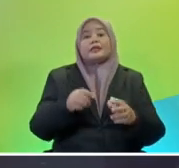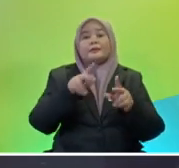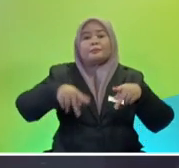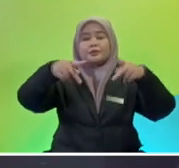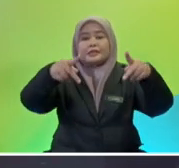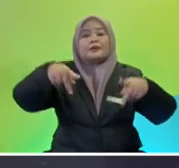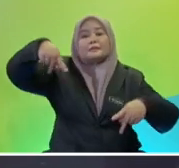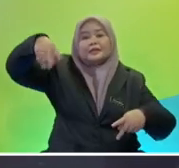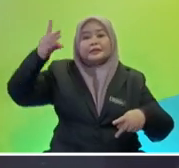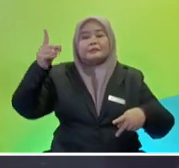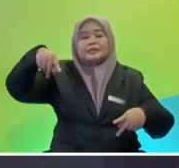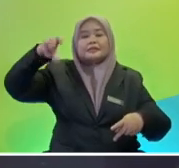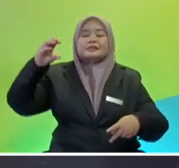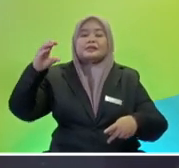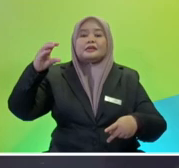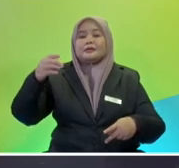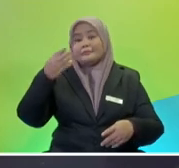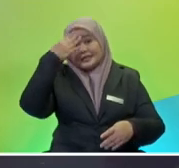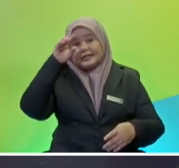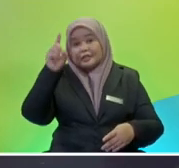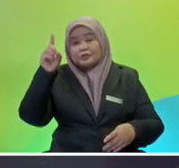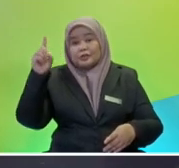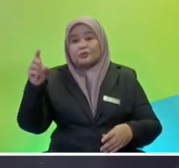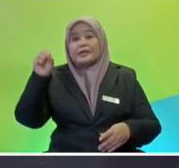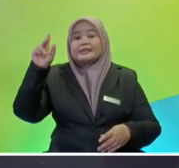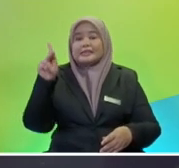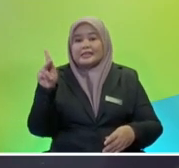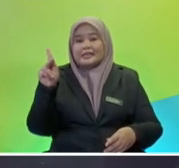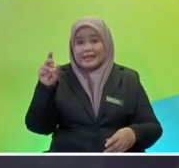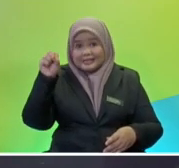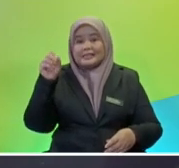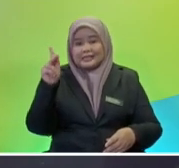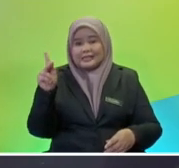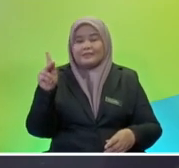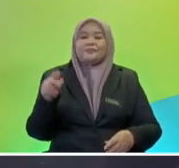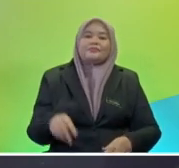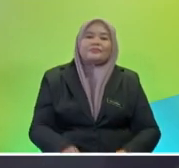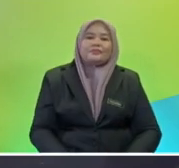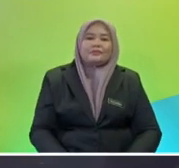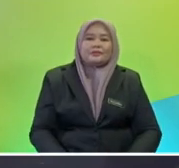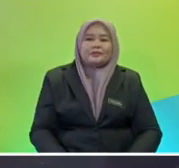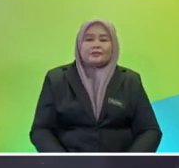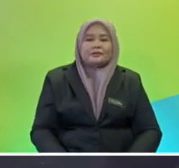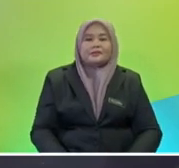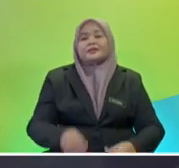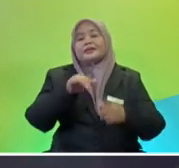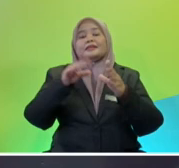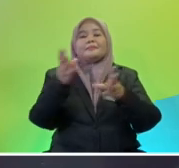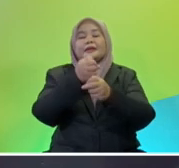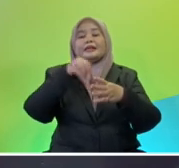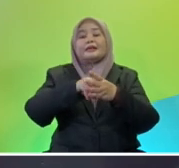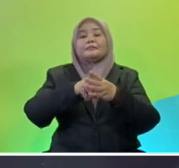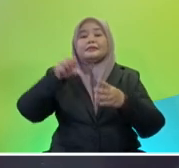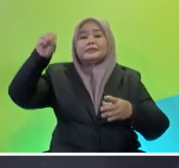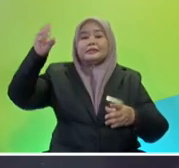pdpc bagi satu-satu sk sk itu apa kandungan yang terdapat dalam dscp kita dengan lengkap